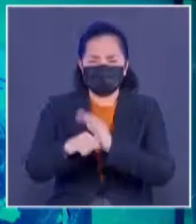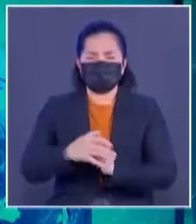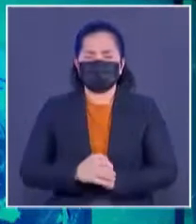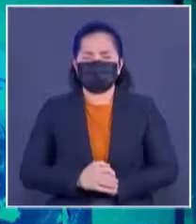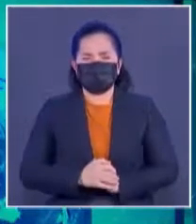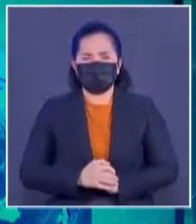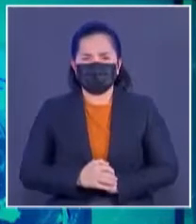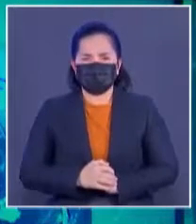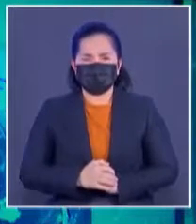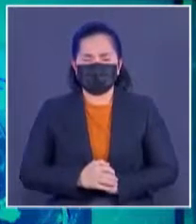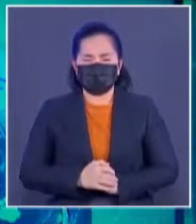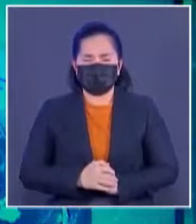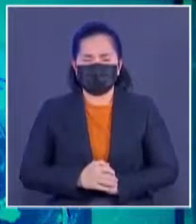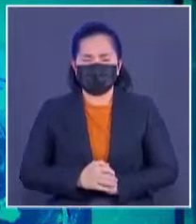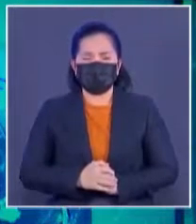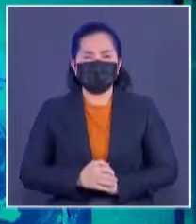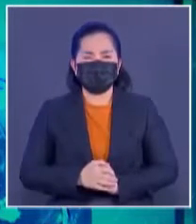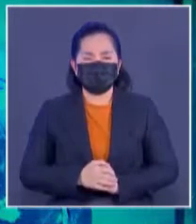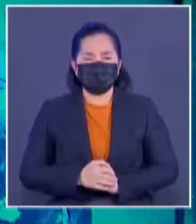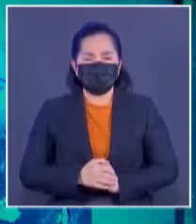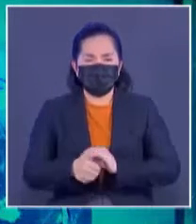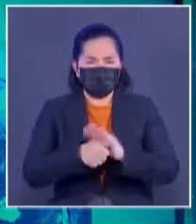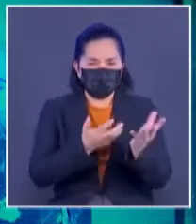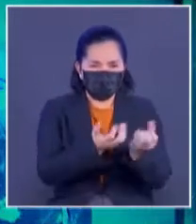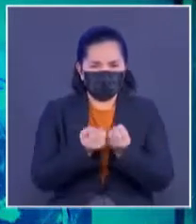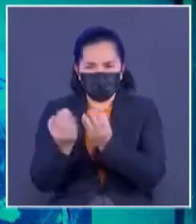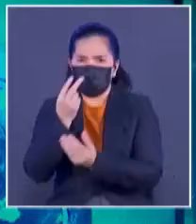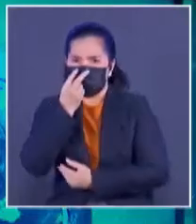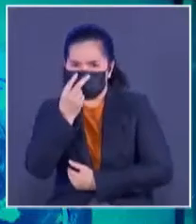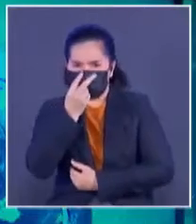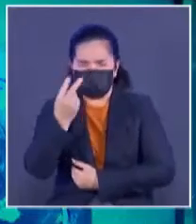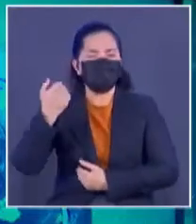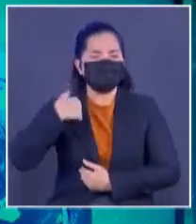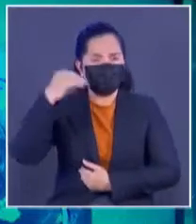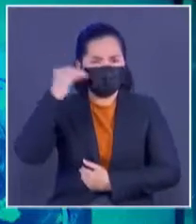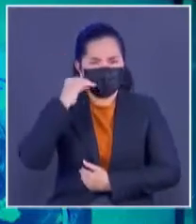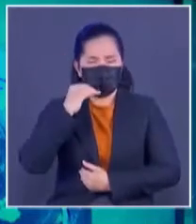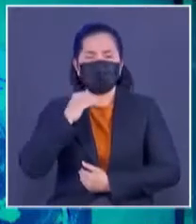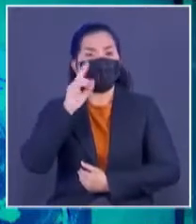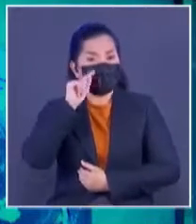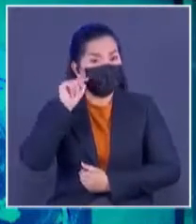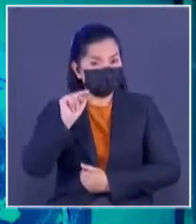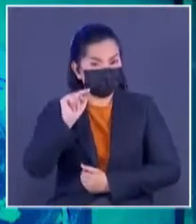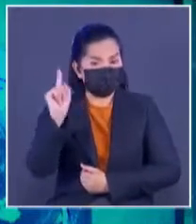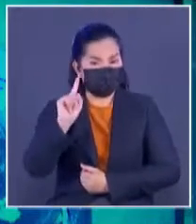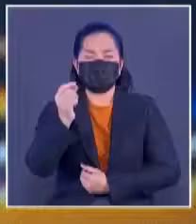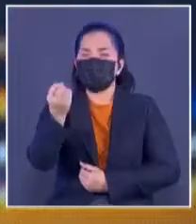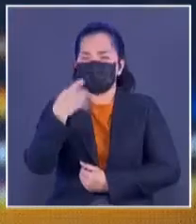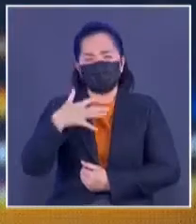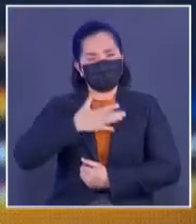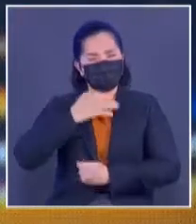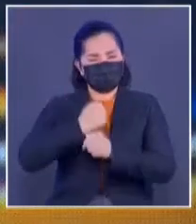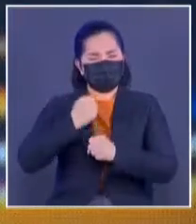พื้นที่ขนส่งข้ามพื้นที่กันยังคงมีให้เห็นอย่างต่อเนื่องล่าสุดเกิดขึ้นเนี่ยปรากฏว่าอ้างว่าเป็นกู้ภั